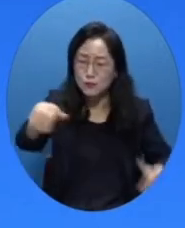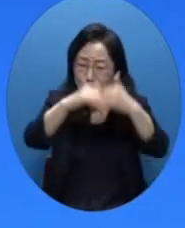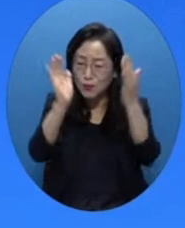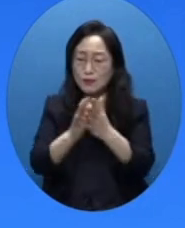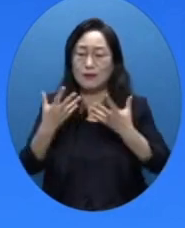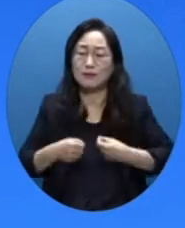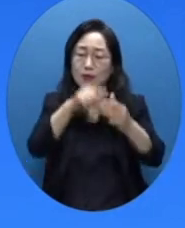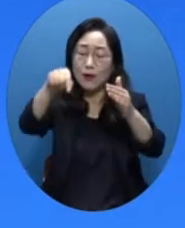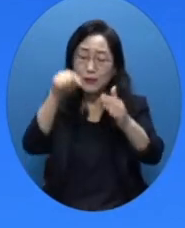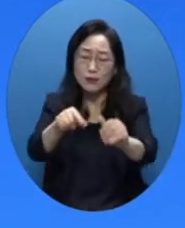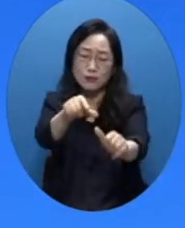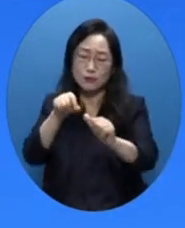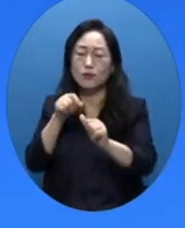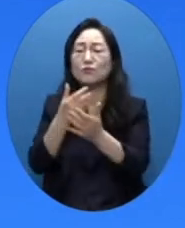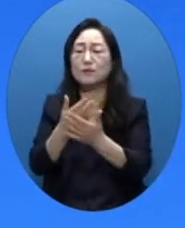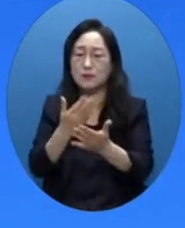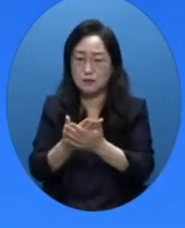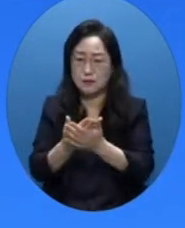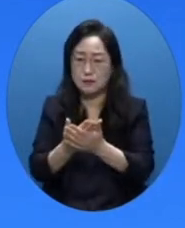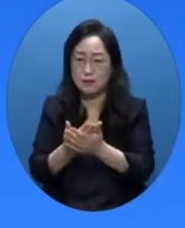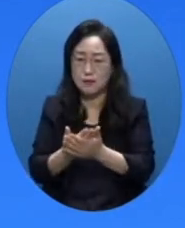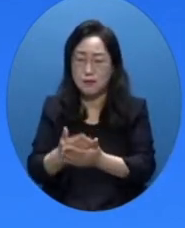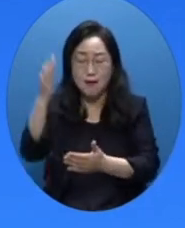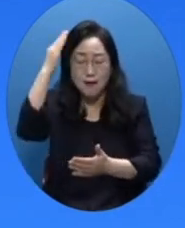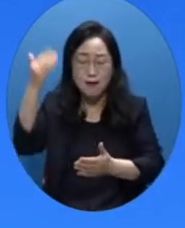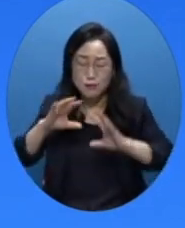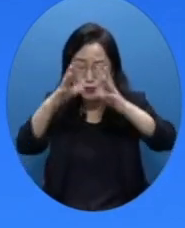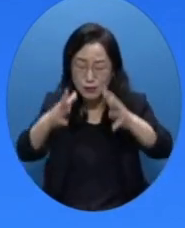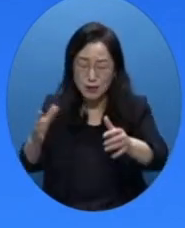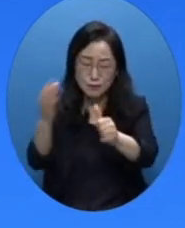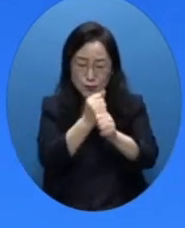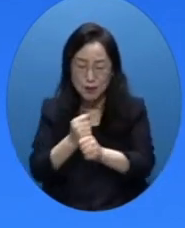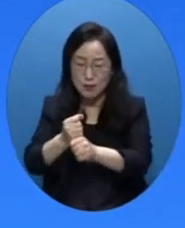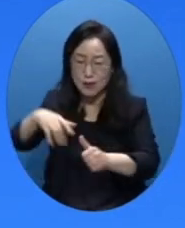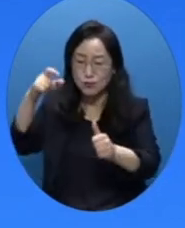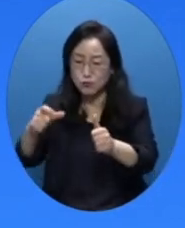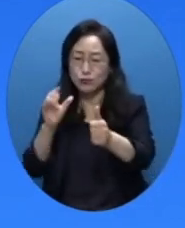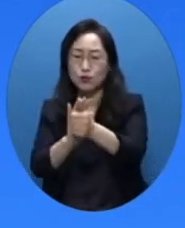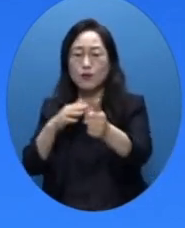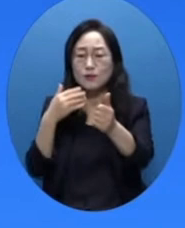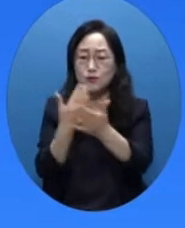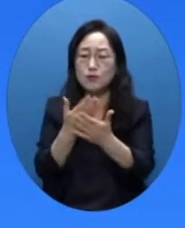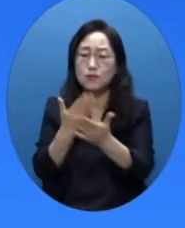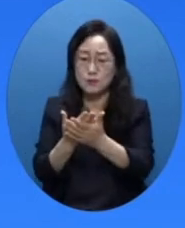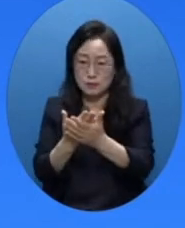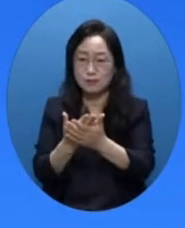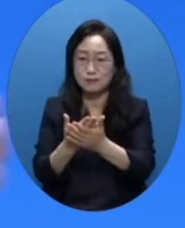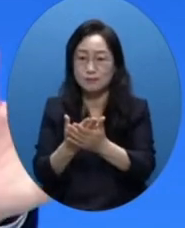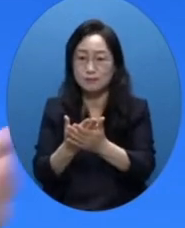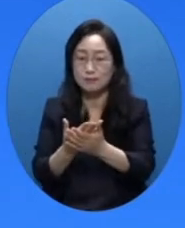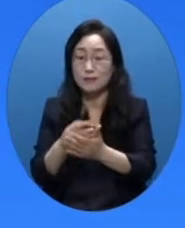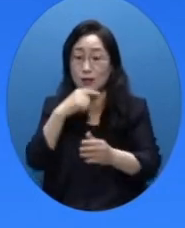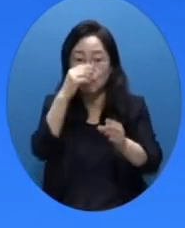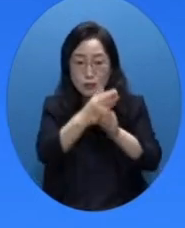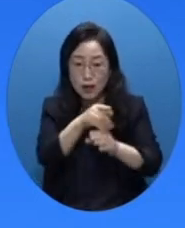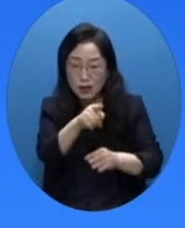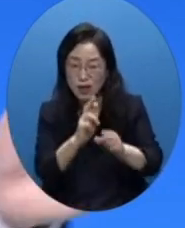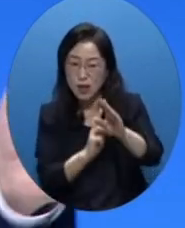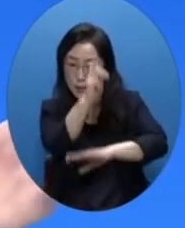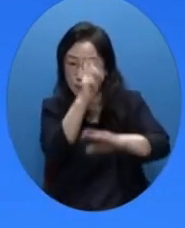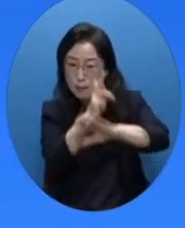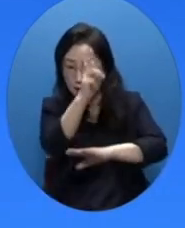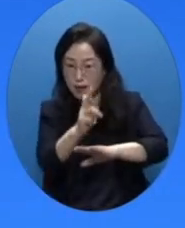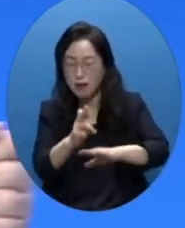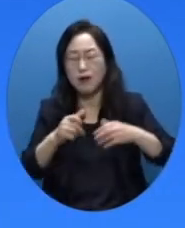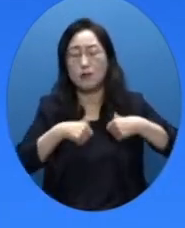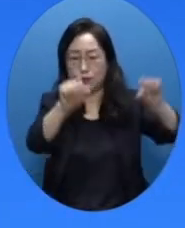절망에서 건져주시옵소서. 우리의 대한민국을 붙들어주시고 국권이 서게 하여 주시옵소서. 북한이 핵무기를